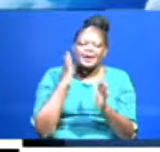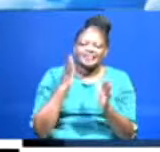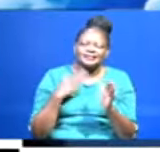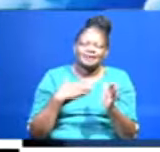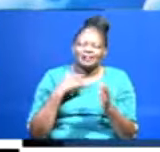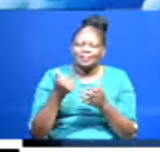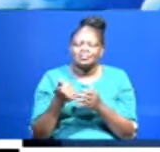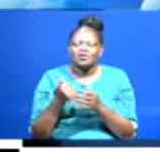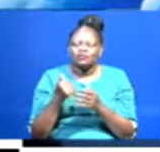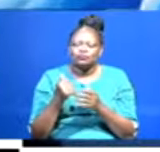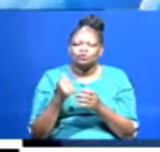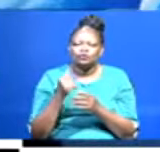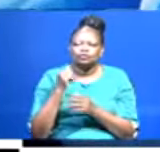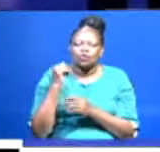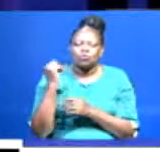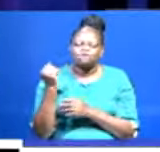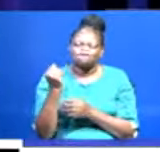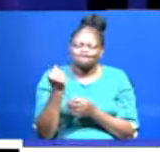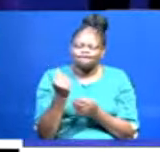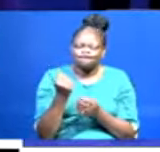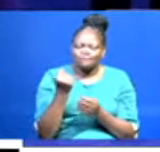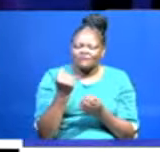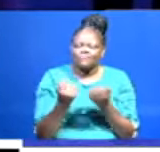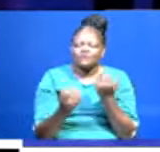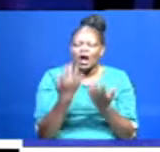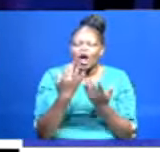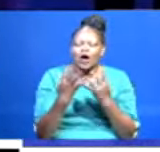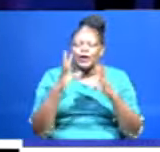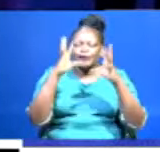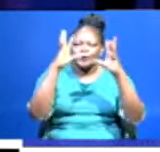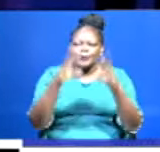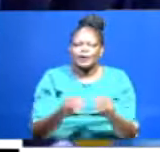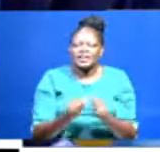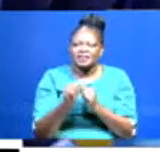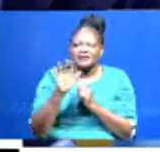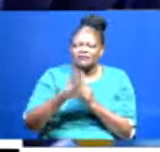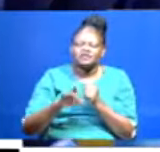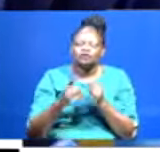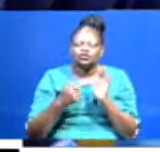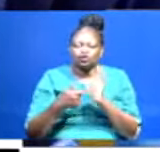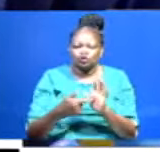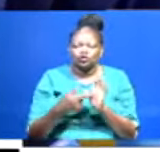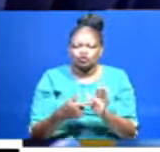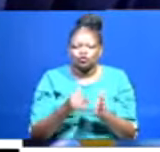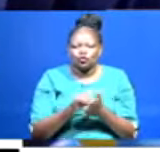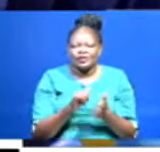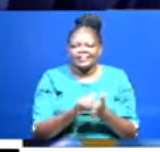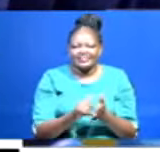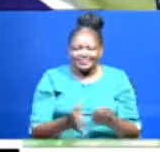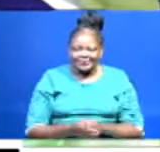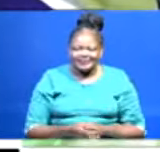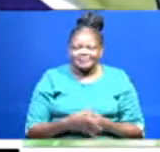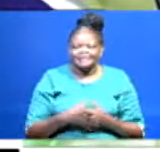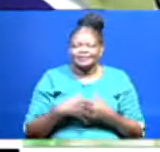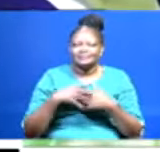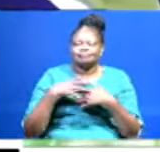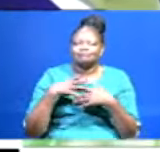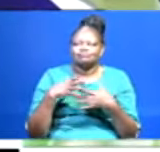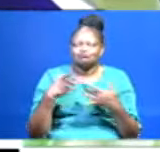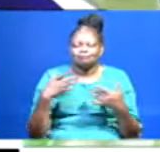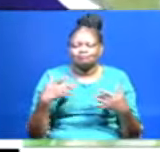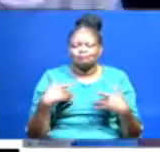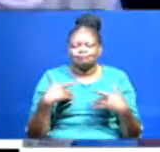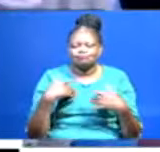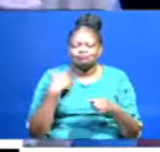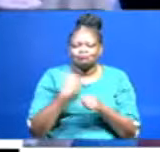na wafanyakazi wa usafi wa mazingira, ili kuonyesha kuthamini kazi yao ngumu ya kuweka